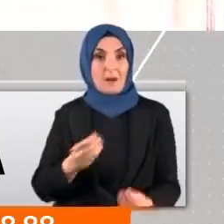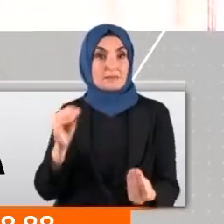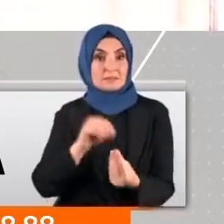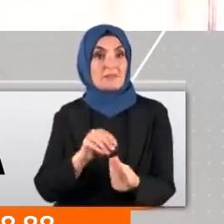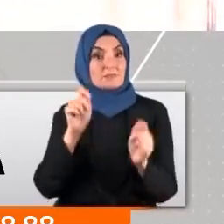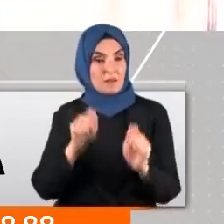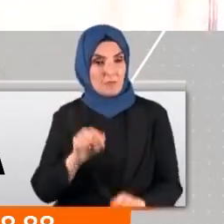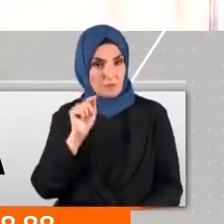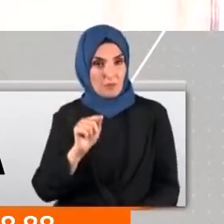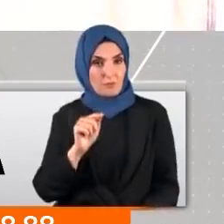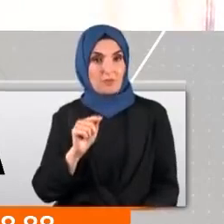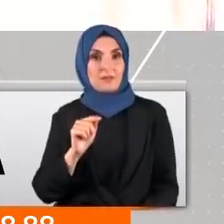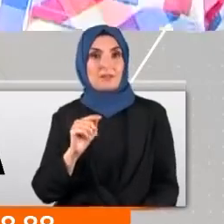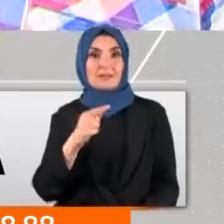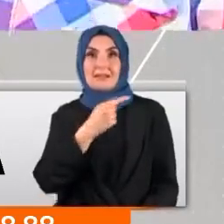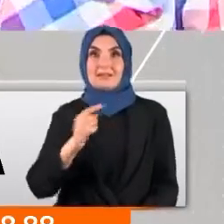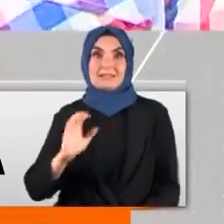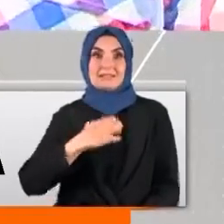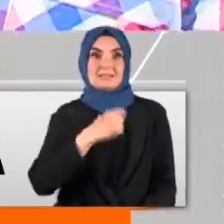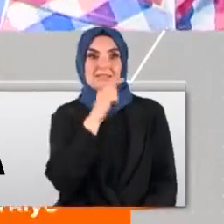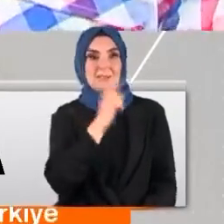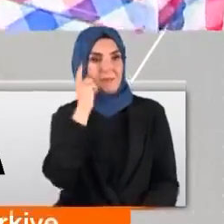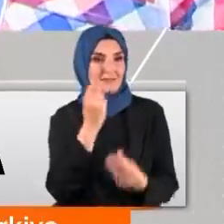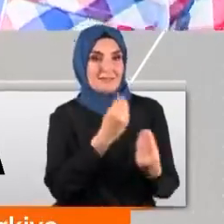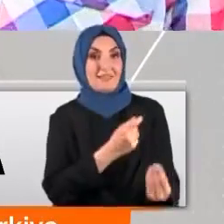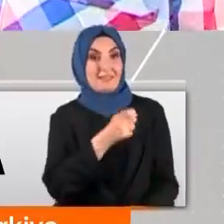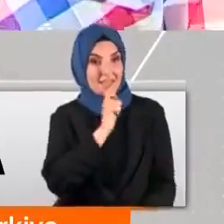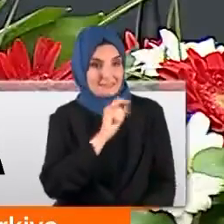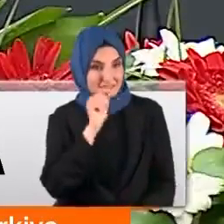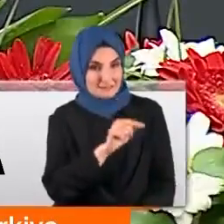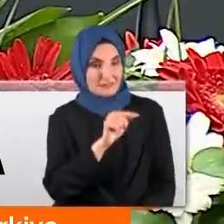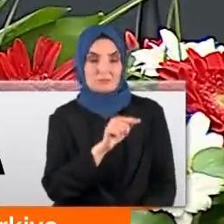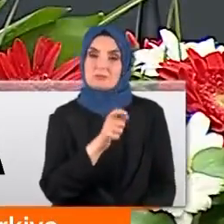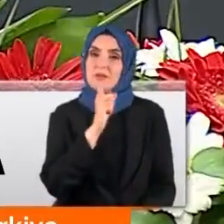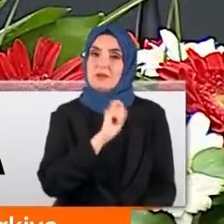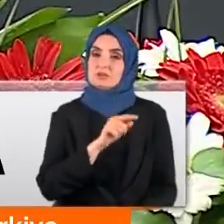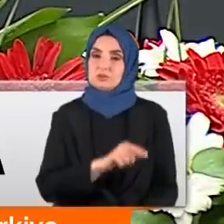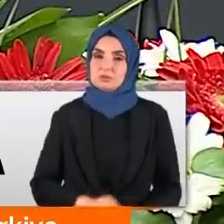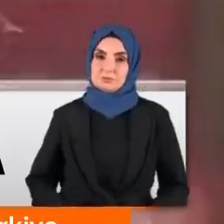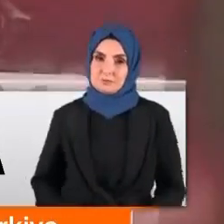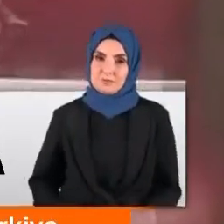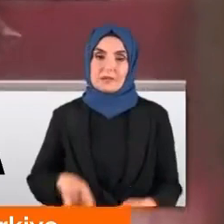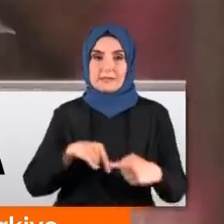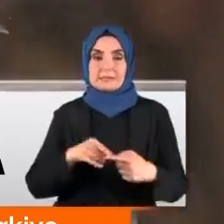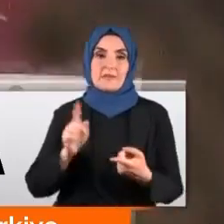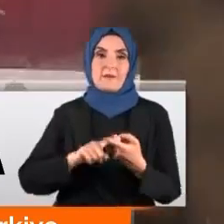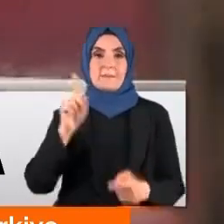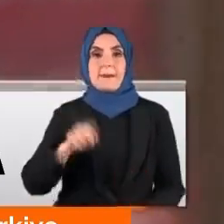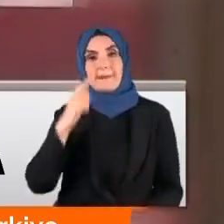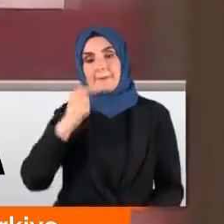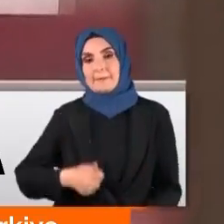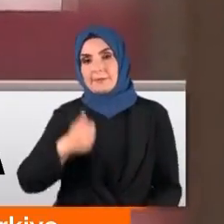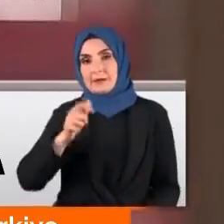yanlış yüksek fiyat veriyorsa yanlıştır bu iş. Çanak mı tutuyorlar yani fiyatın artması? %100. Hazine ve Maliye Bakanı Nurettin Nebati de olağan dışı